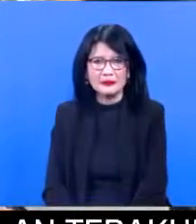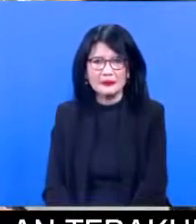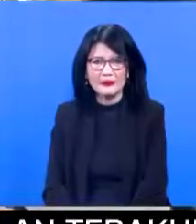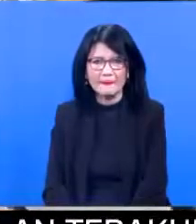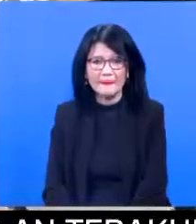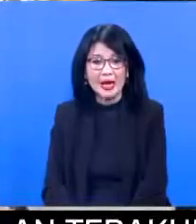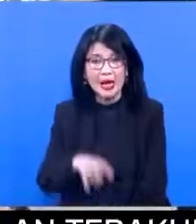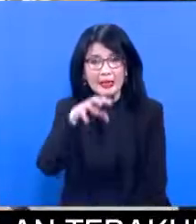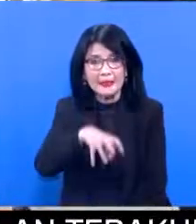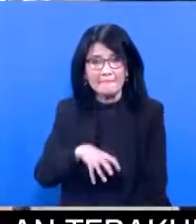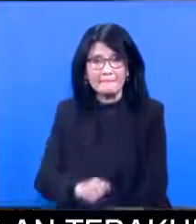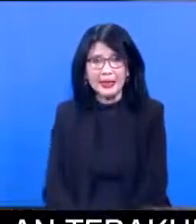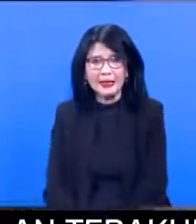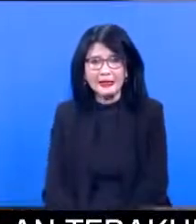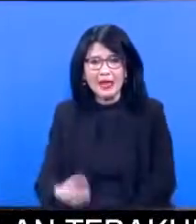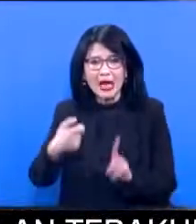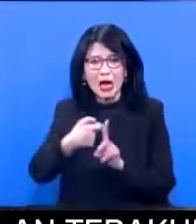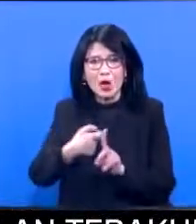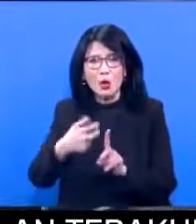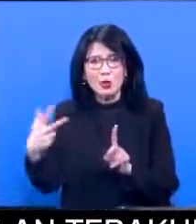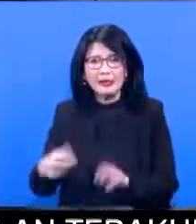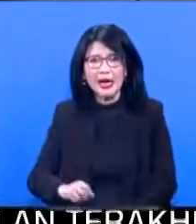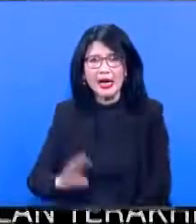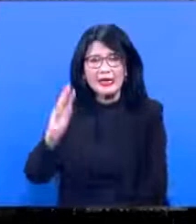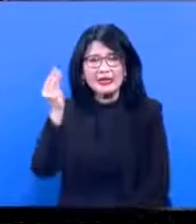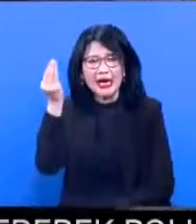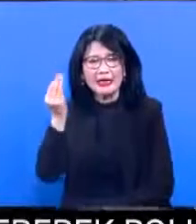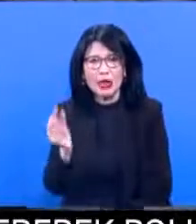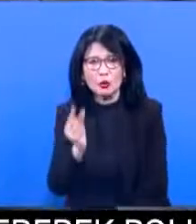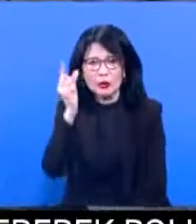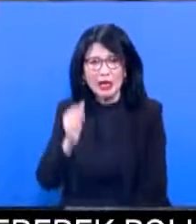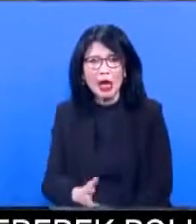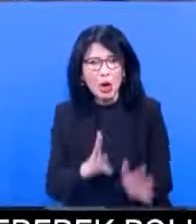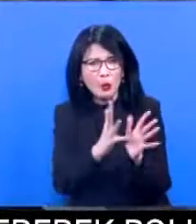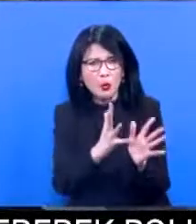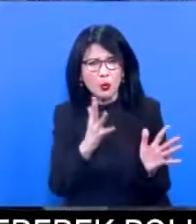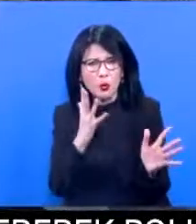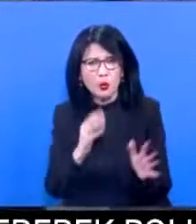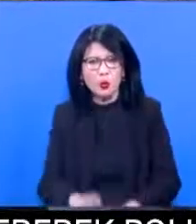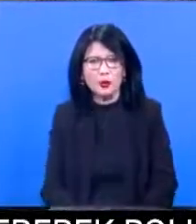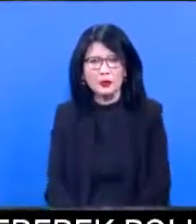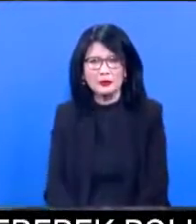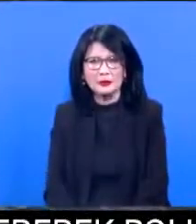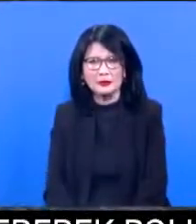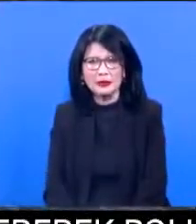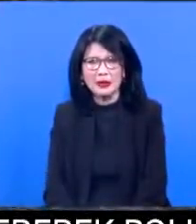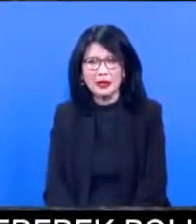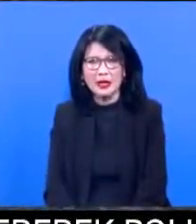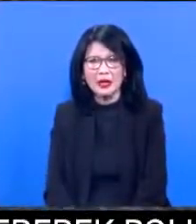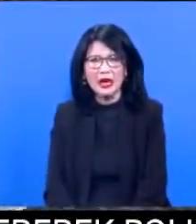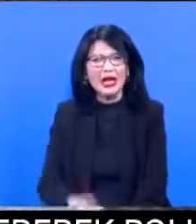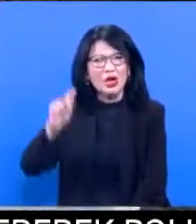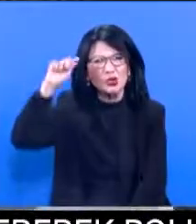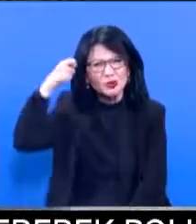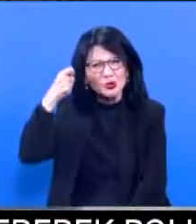Di kawasan Koja, Jakarta Utara, warga harus mengantri di sebuah toko isi ulang tabung oksigen pada Sabtu. Mereka mengaku